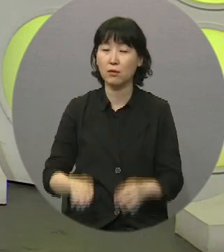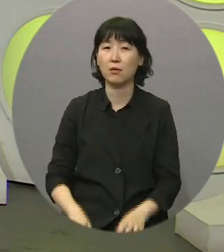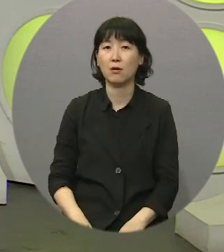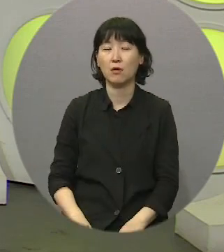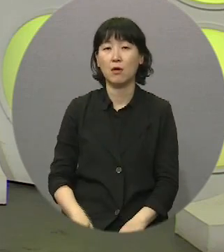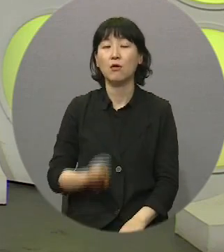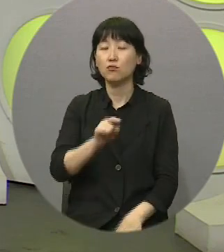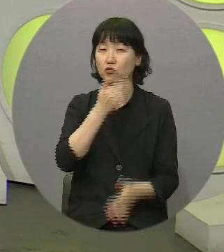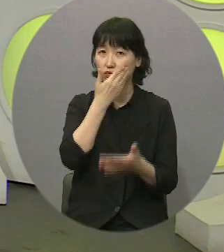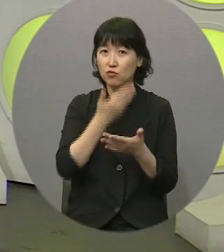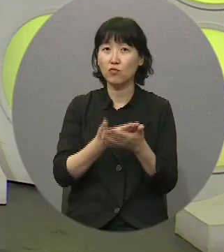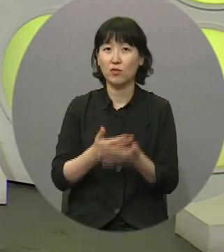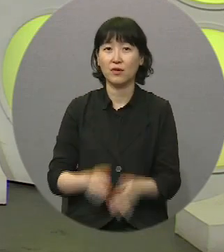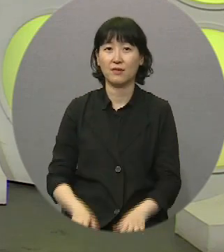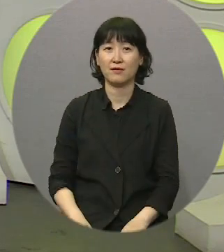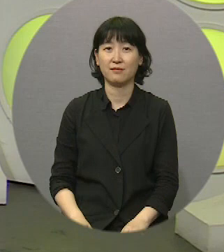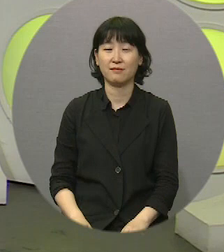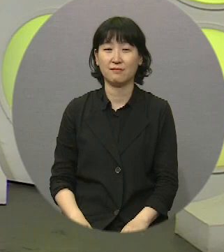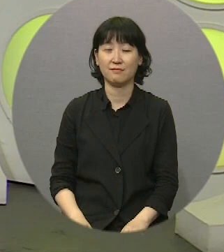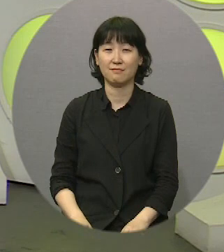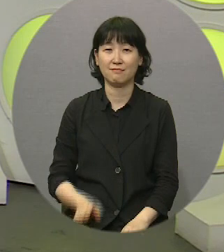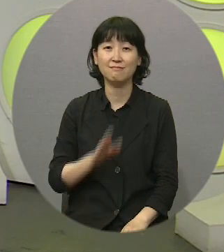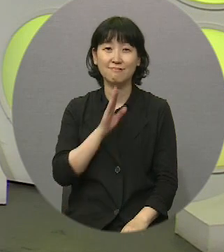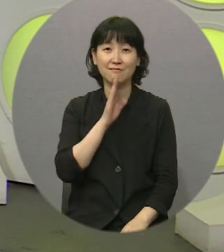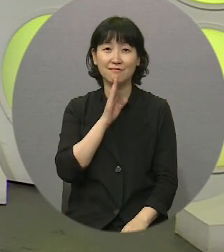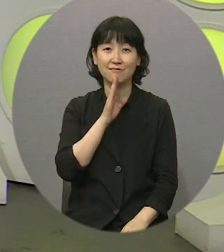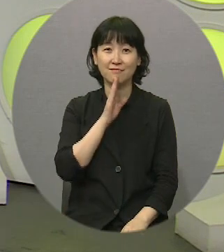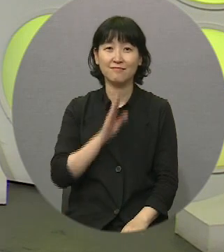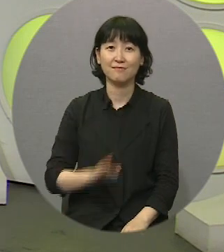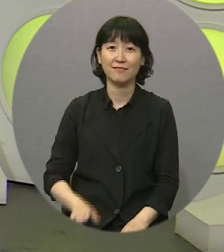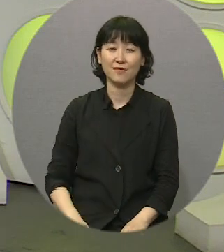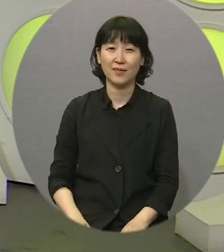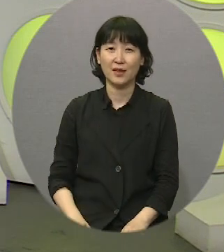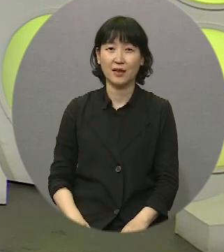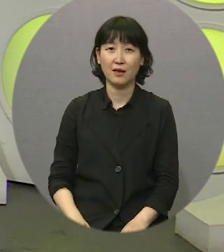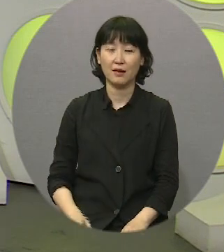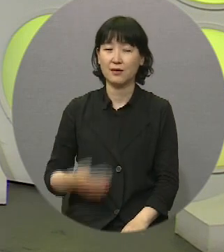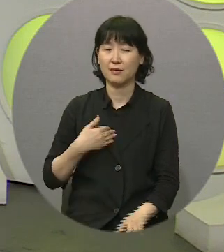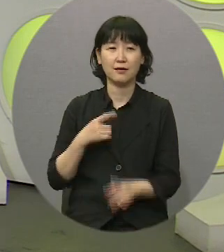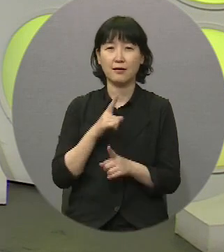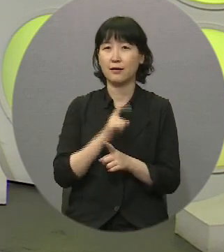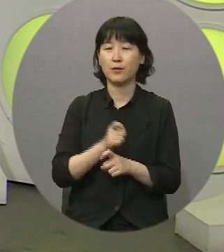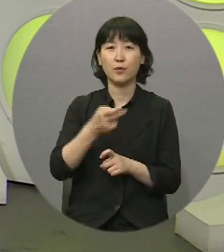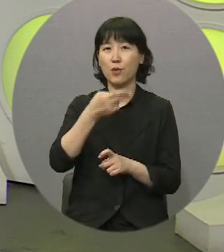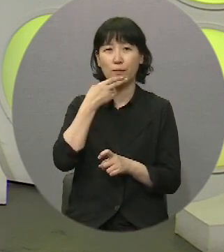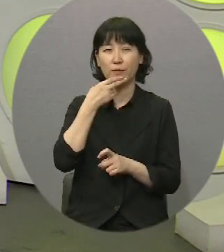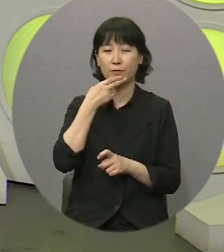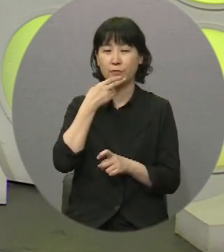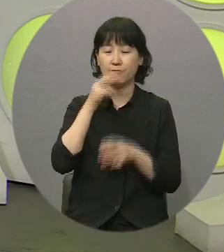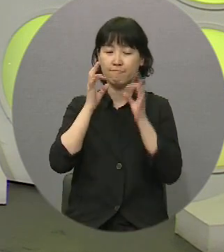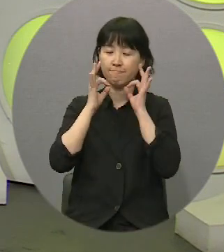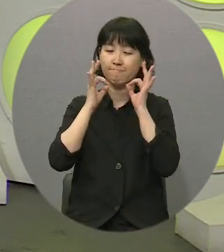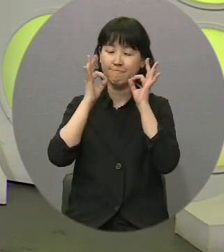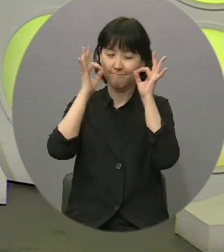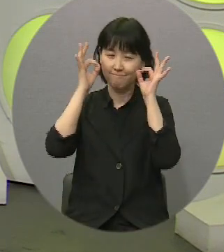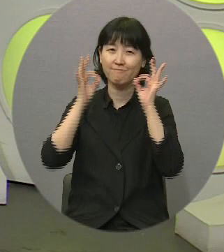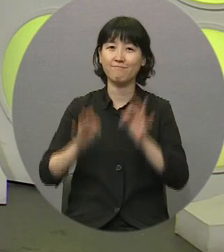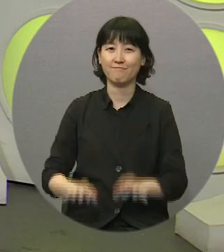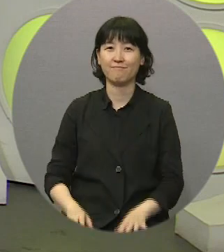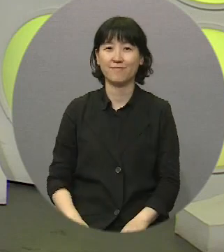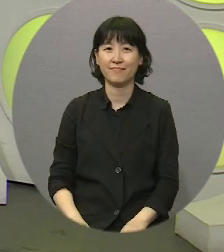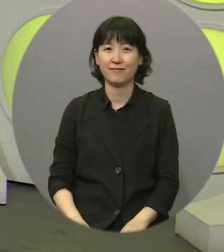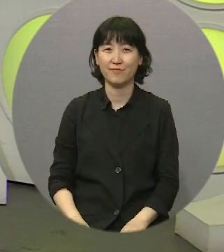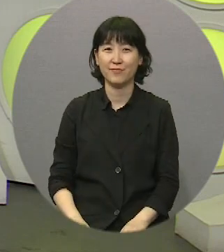중요하더라고요. 그럼요, 그럼요. 네, 사실 예. 모든 분들에게 적을 안 들려고 제가 무던히 노력을 네. 합니다. 네. 네.